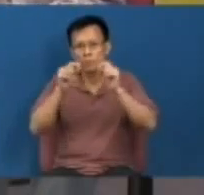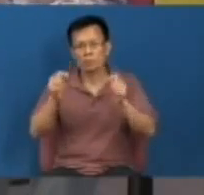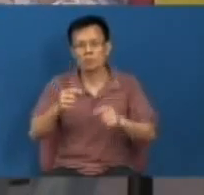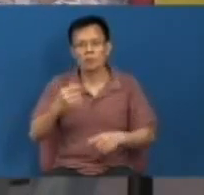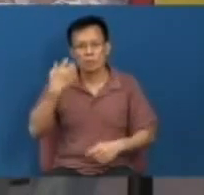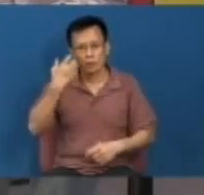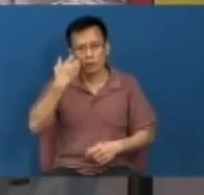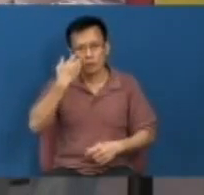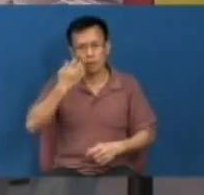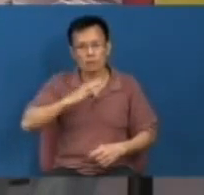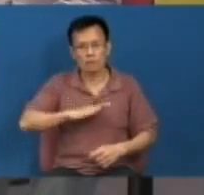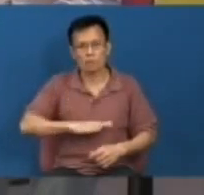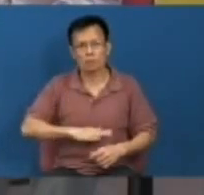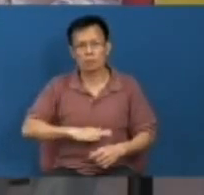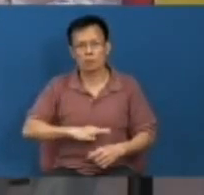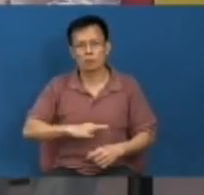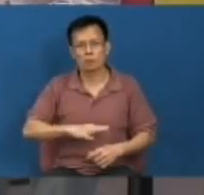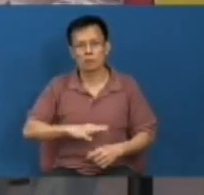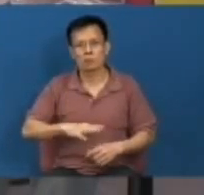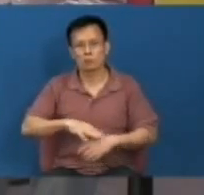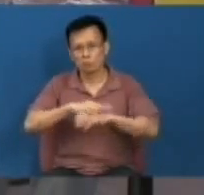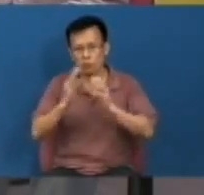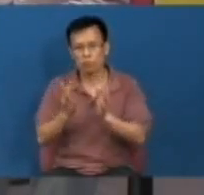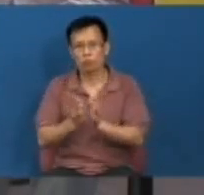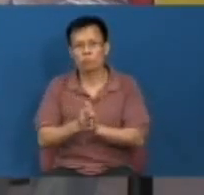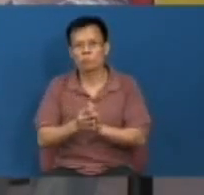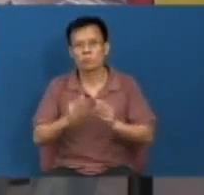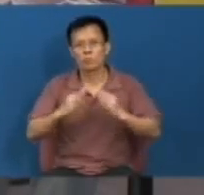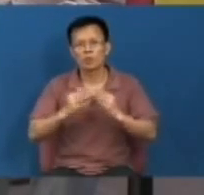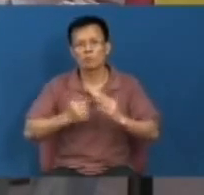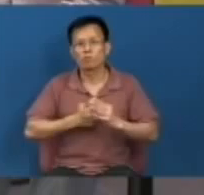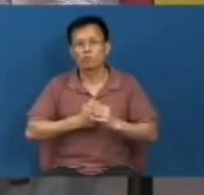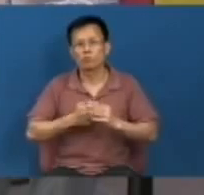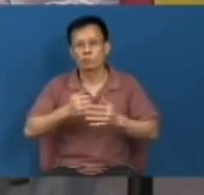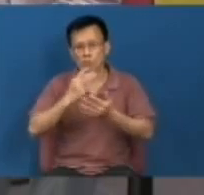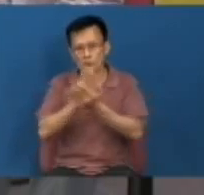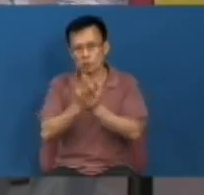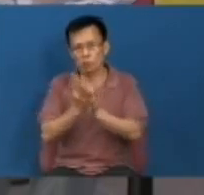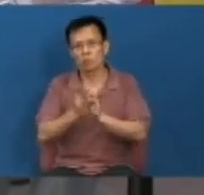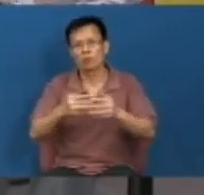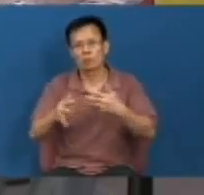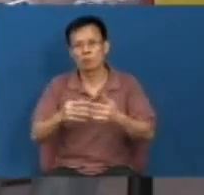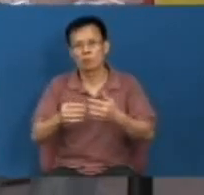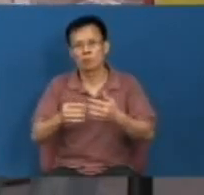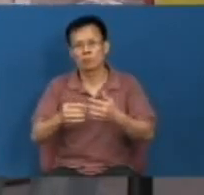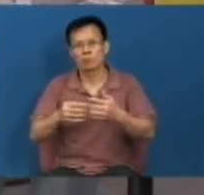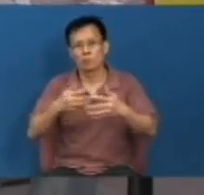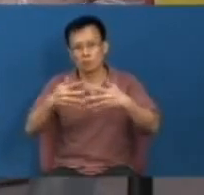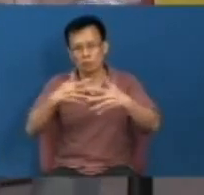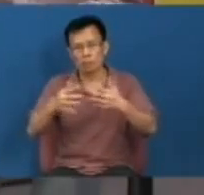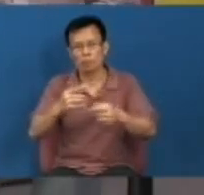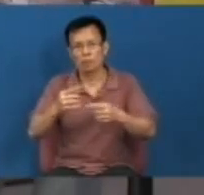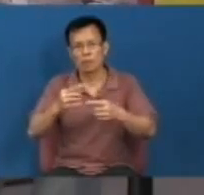靜啲，張道生可唔可以將所有你哋嗰啲業主遭遇嘅嘢數出嚟，係10大罪狀啊，